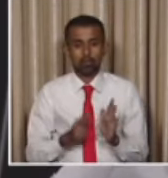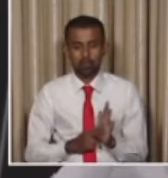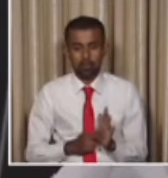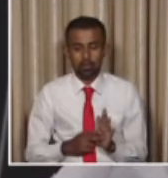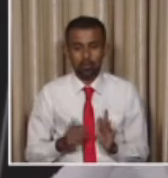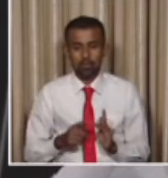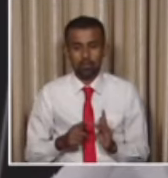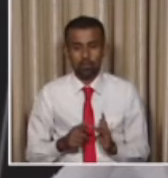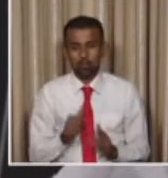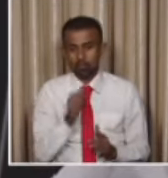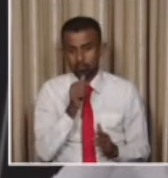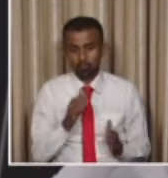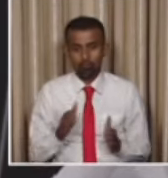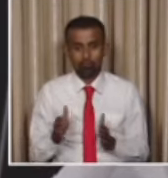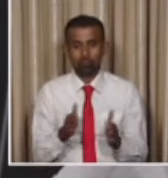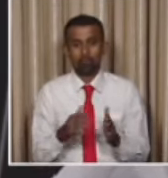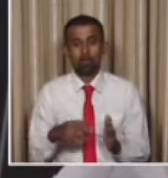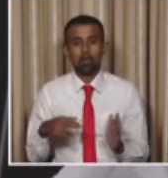මේ හැම එකක්ම ණය.